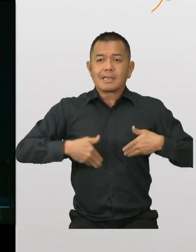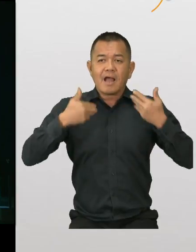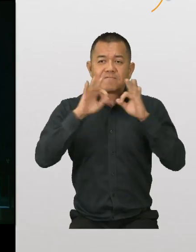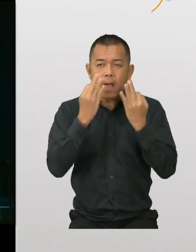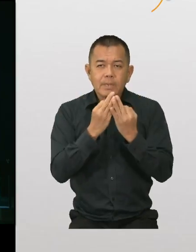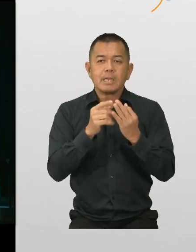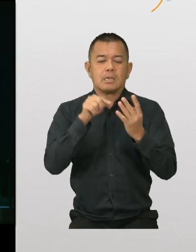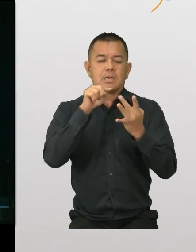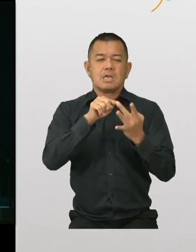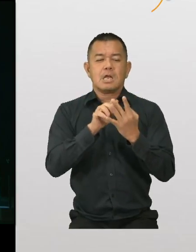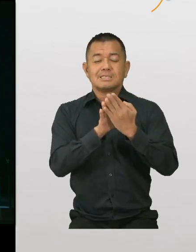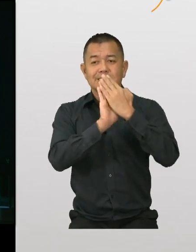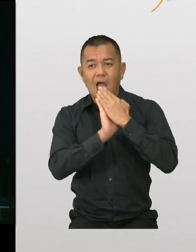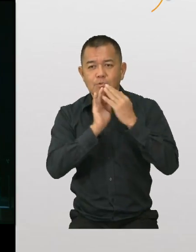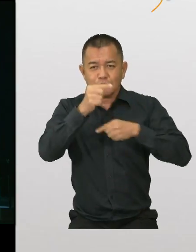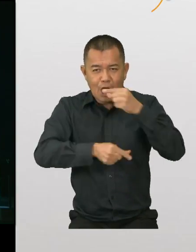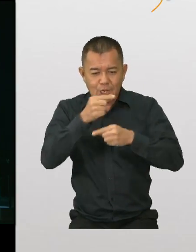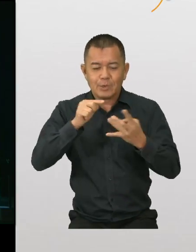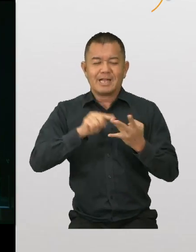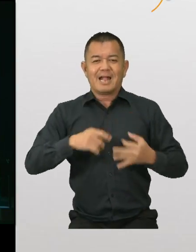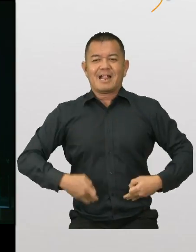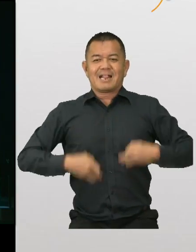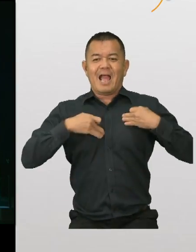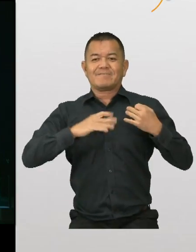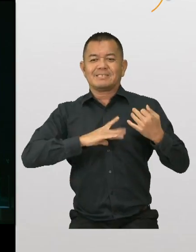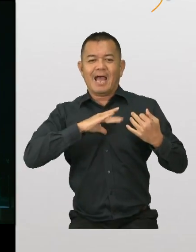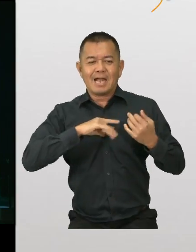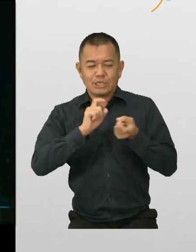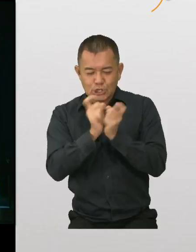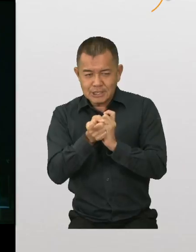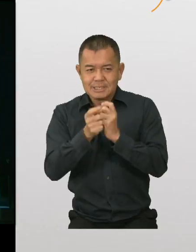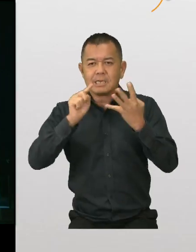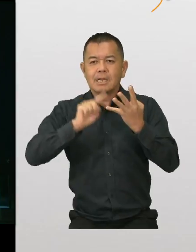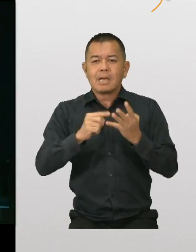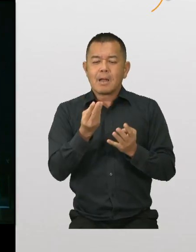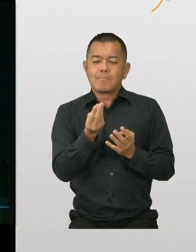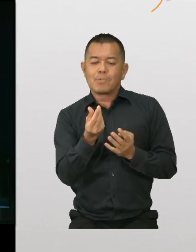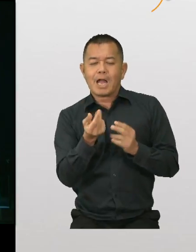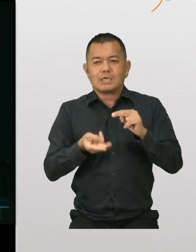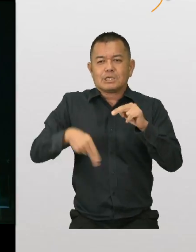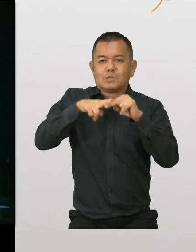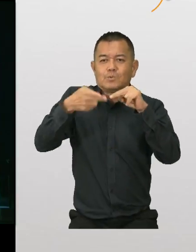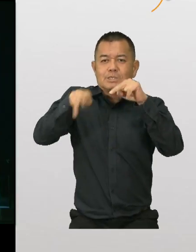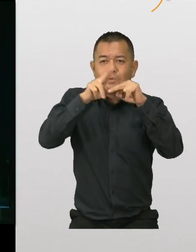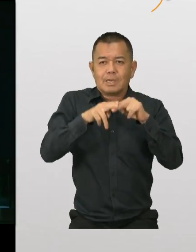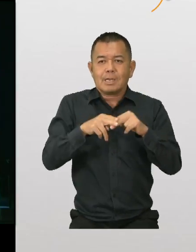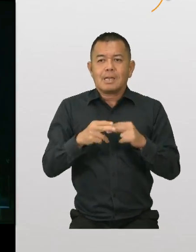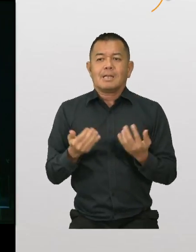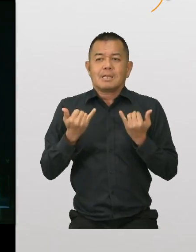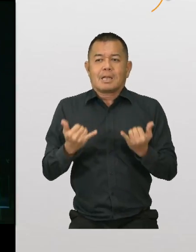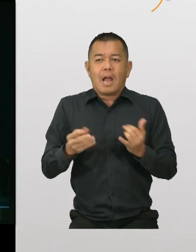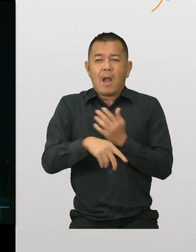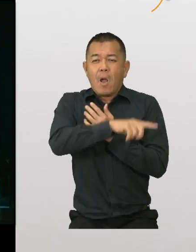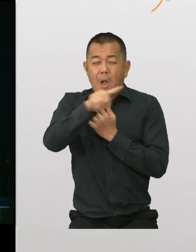changes, and price 人们关注的 increases. 大开销 The major expenditure items which Singaporeans are most concerned about are housing, healthcare, and